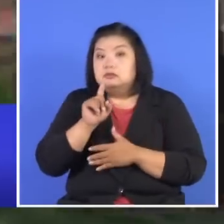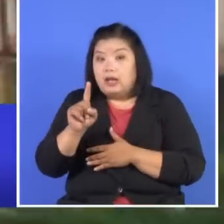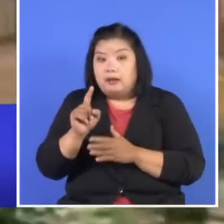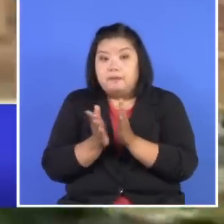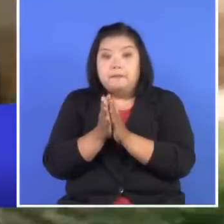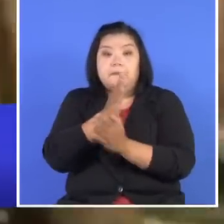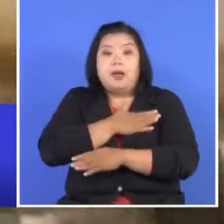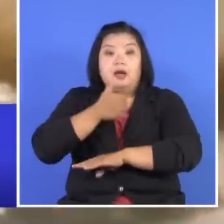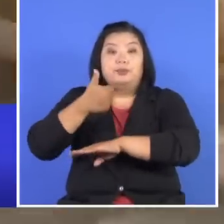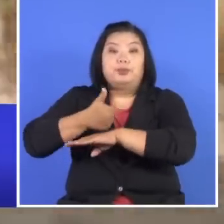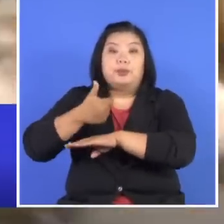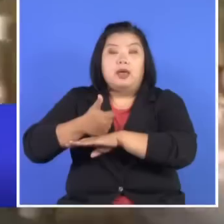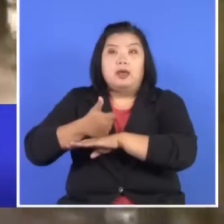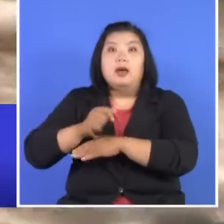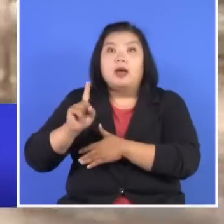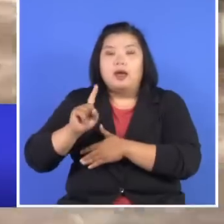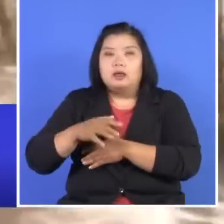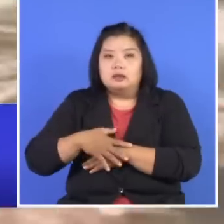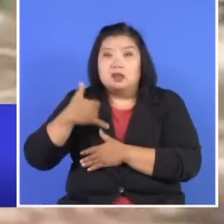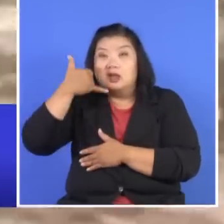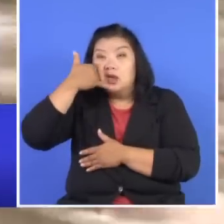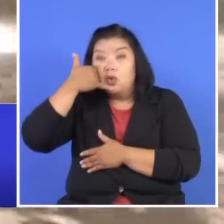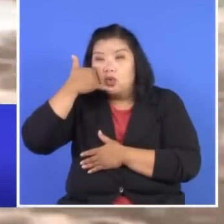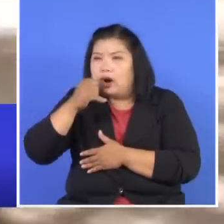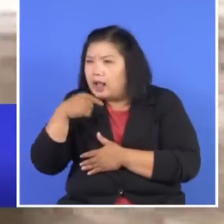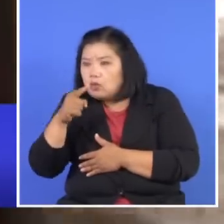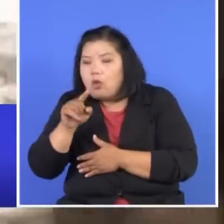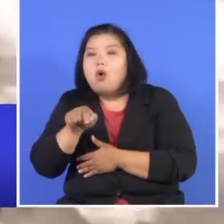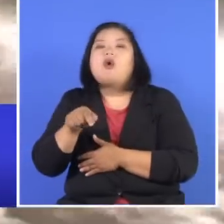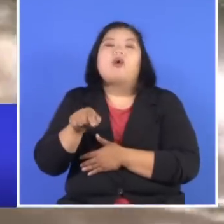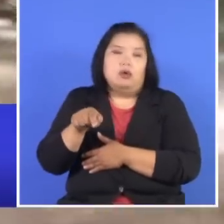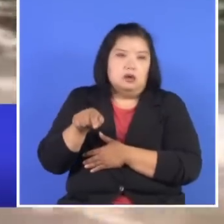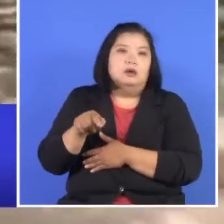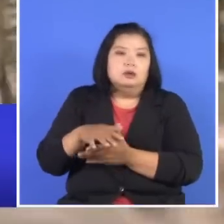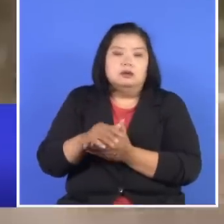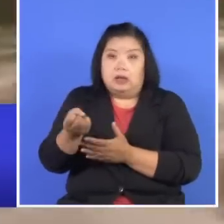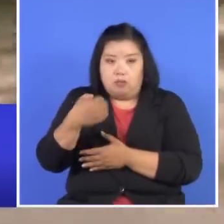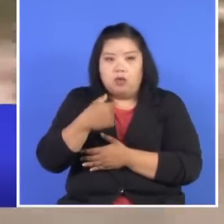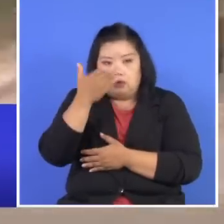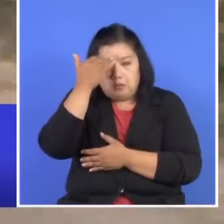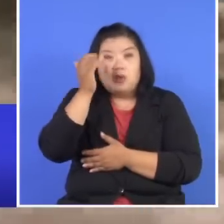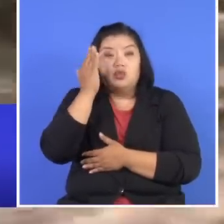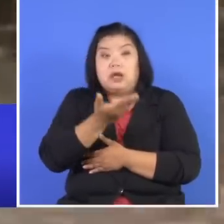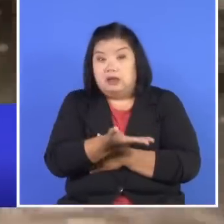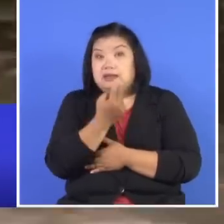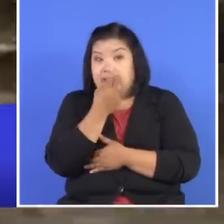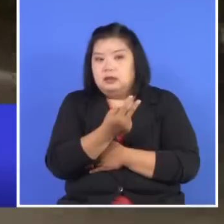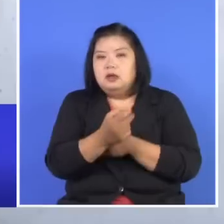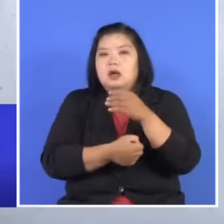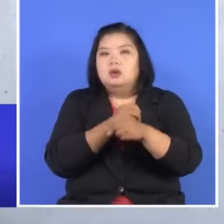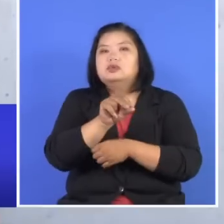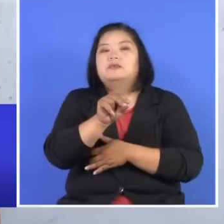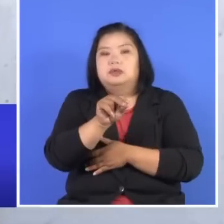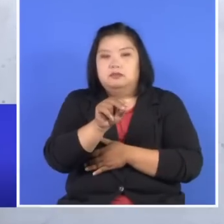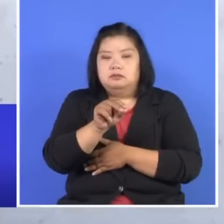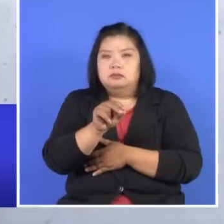นะคะที่เป็นคนแจ้งนะคุณผู้ชมบอกว่าที่ผ่านมาคนเนี้ยที่ชื่อว่าเหมเนี่ยนายเหมมันอายุ30ปีวัยรุ่นในหมู่บ้